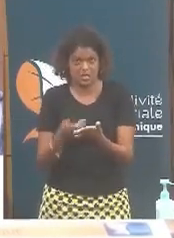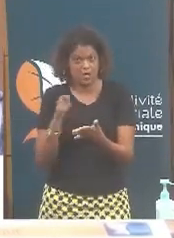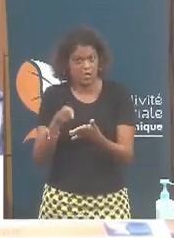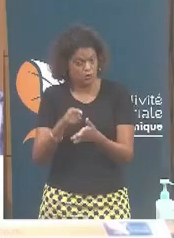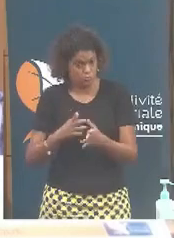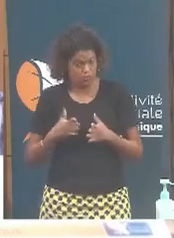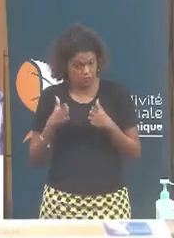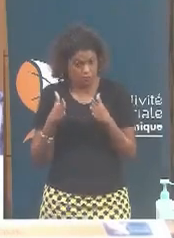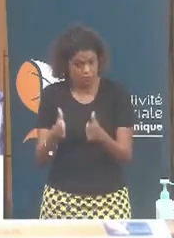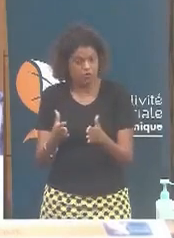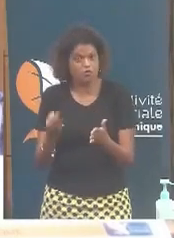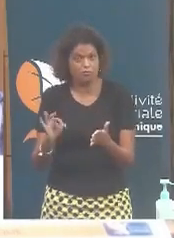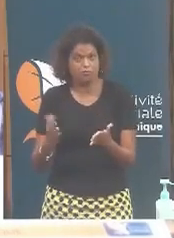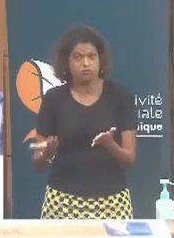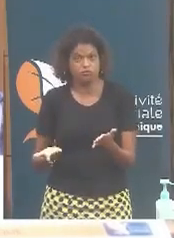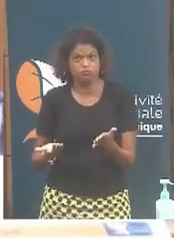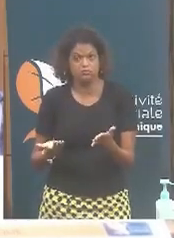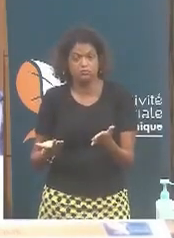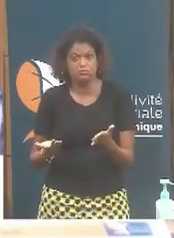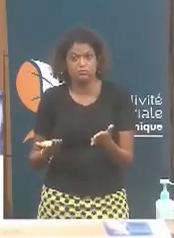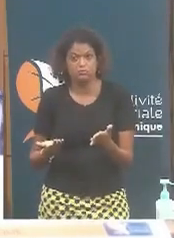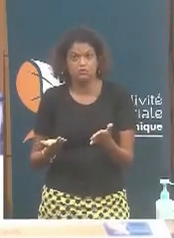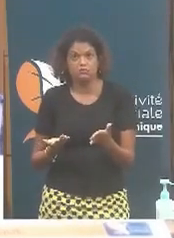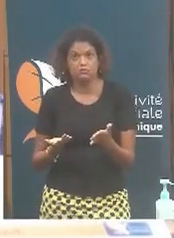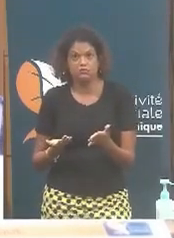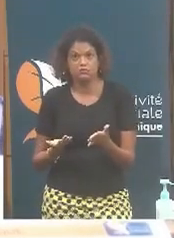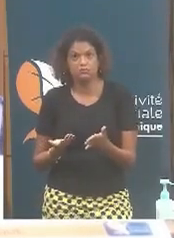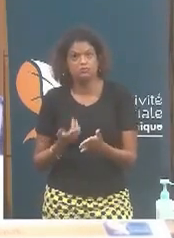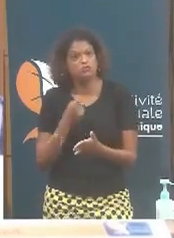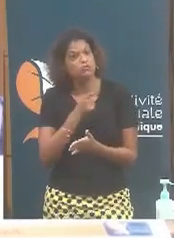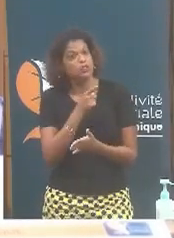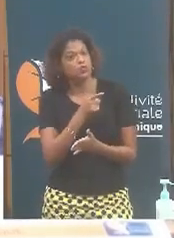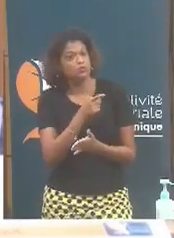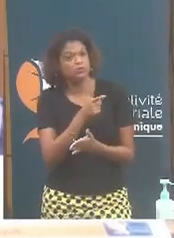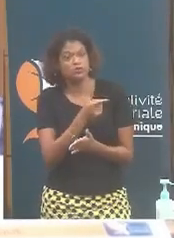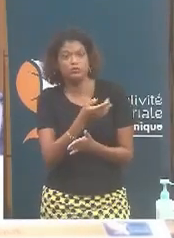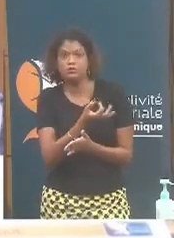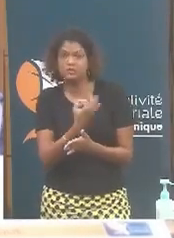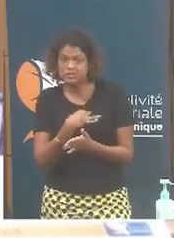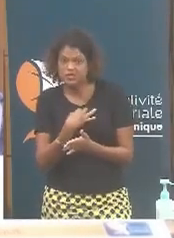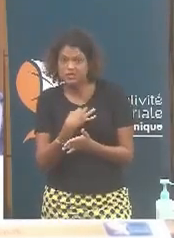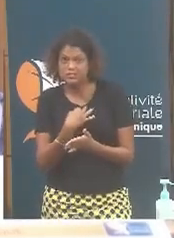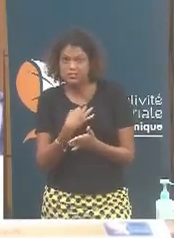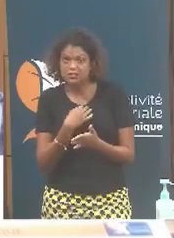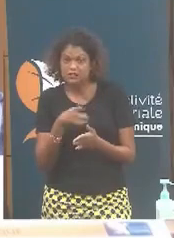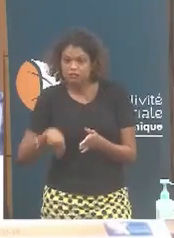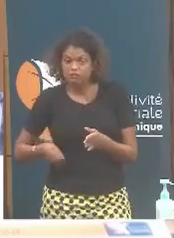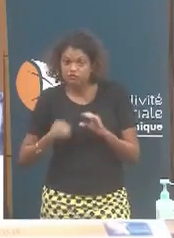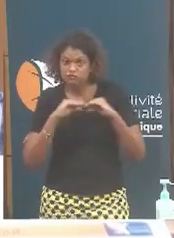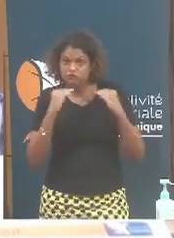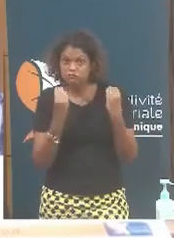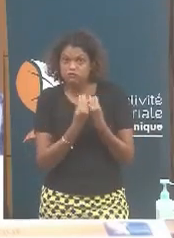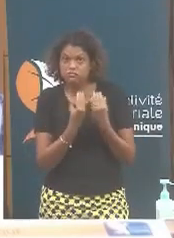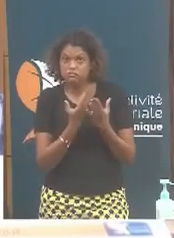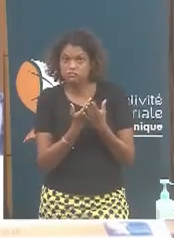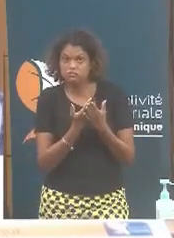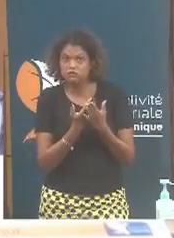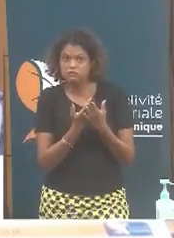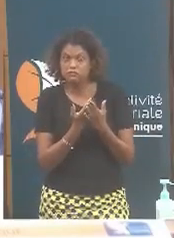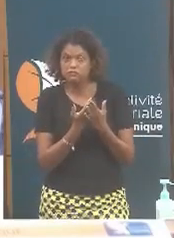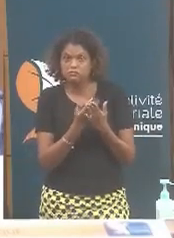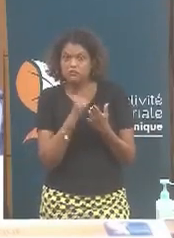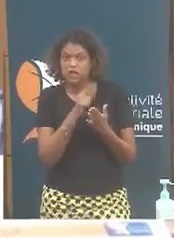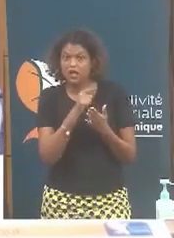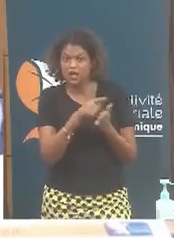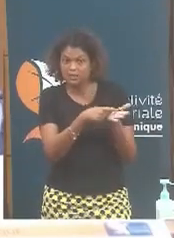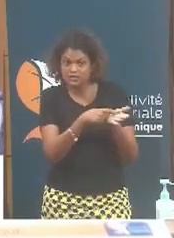engagements. Et vous considérez que cet engagement engage la CTM? Et vous considérez que c'est